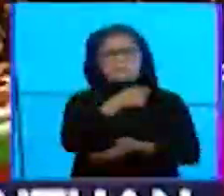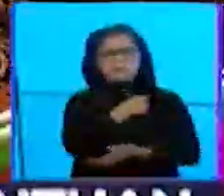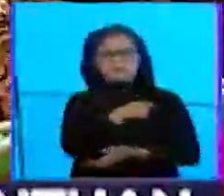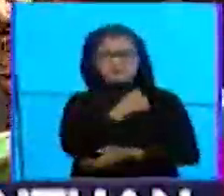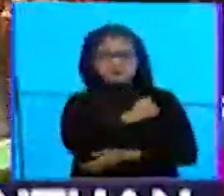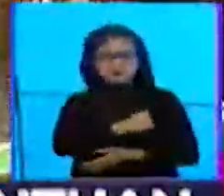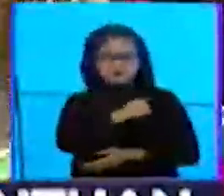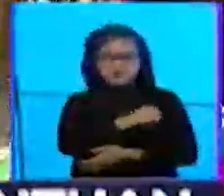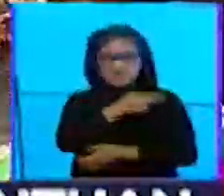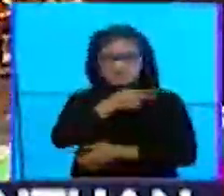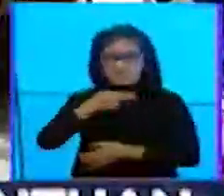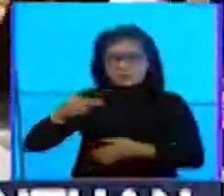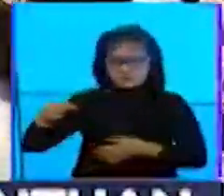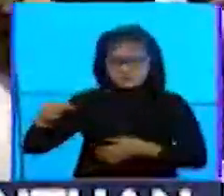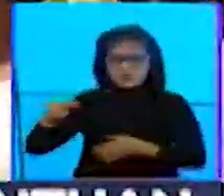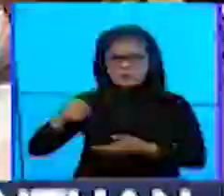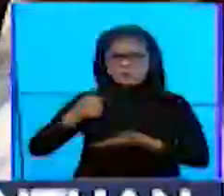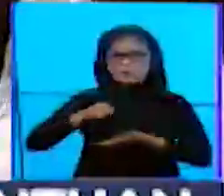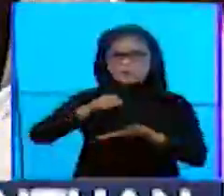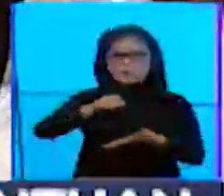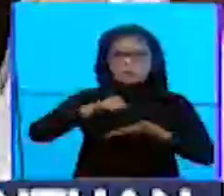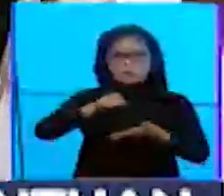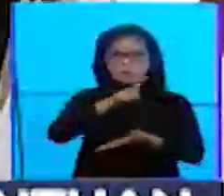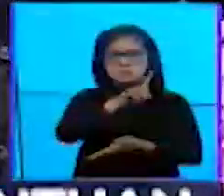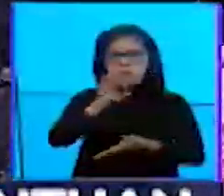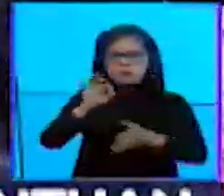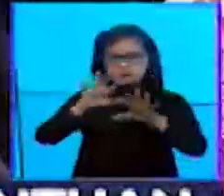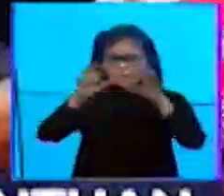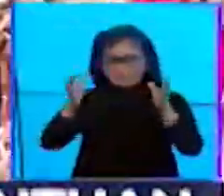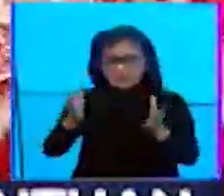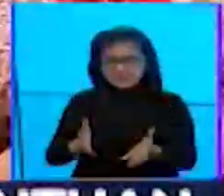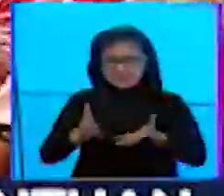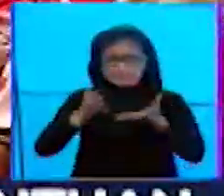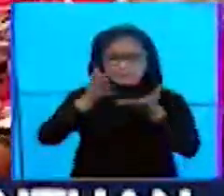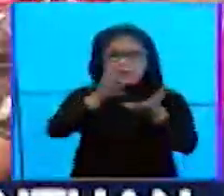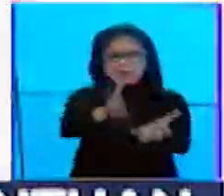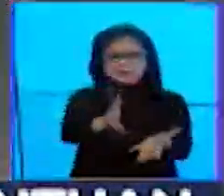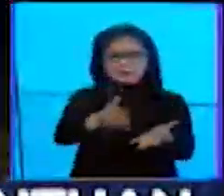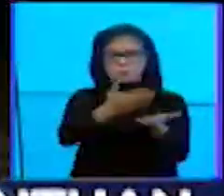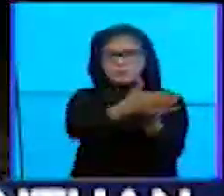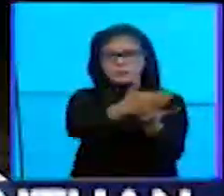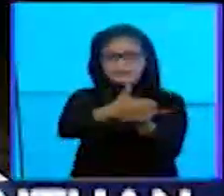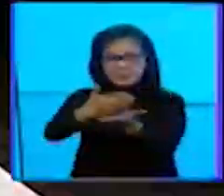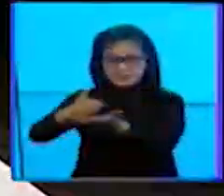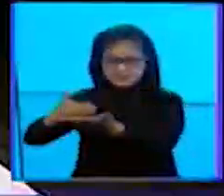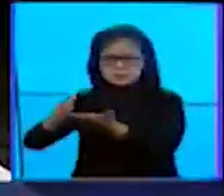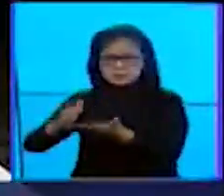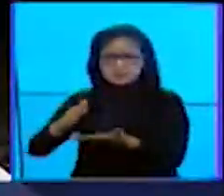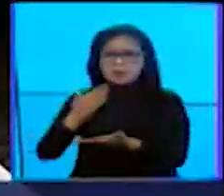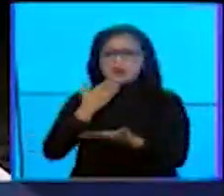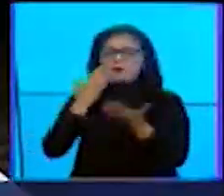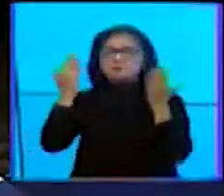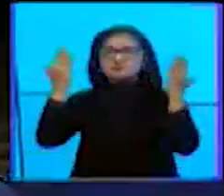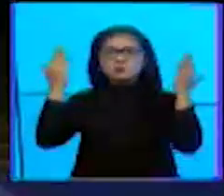Indonesia menyalurkan bantuan ratusan paket sembako kepada warga di kampung nelayan ini. Alhamdulillah